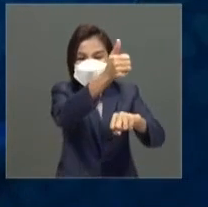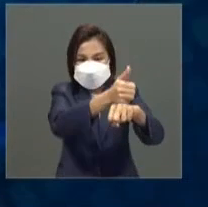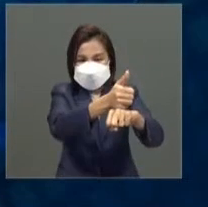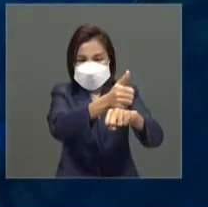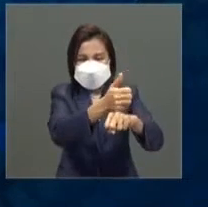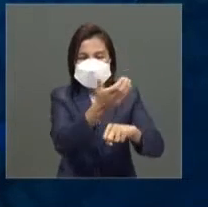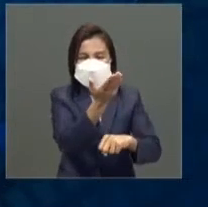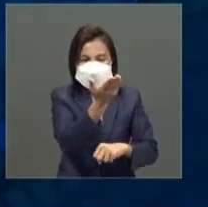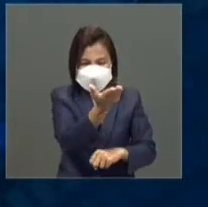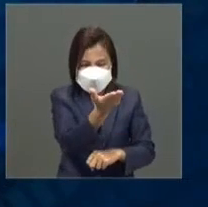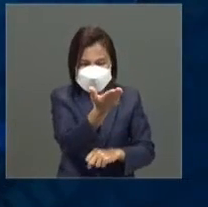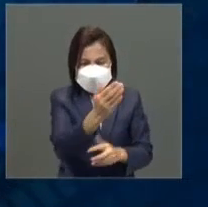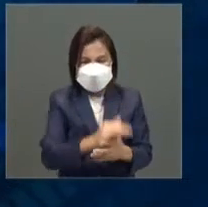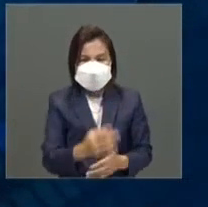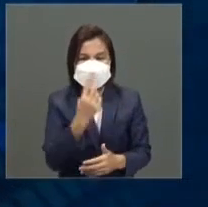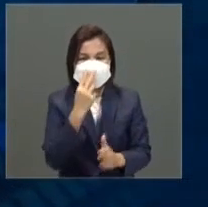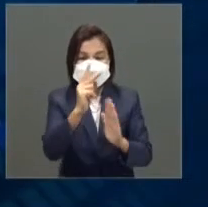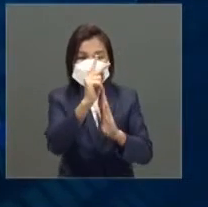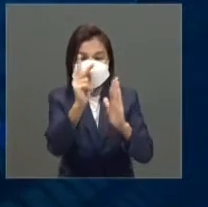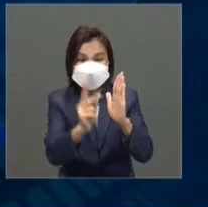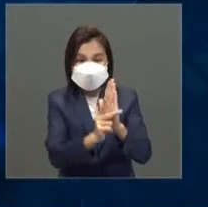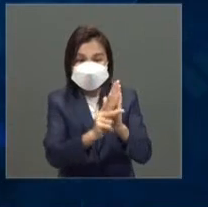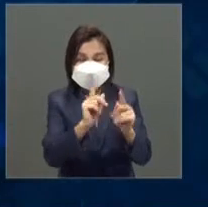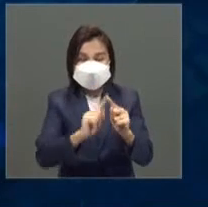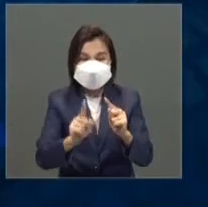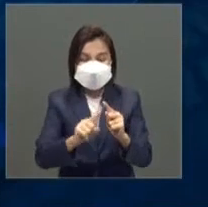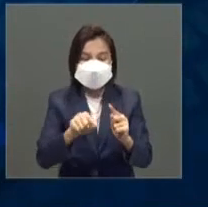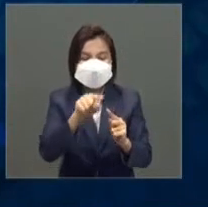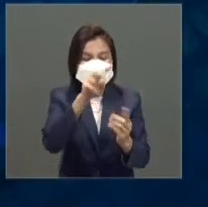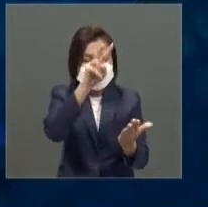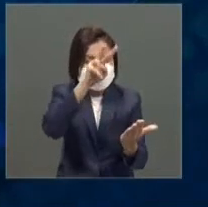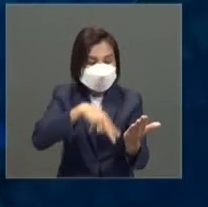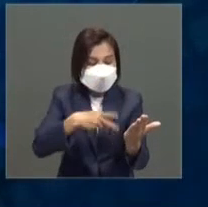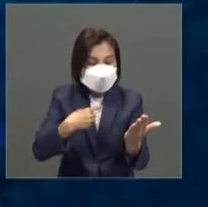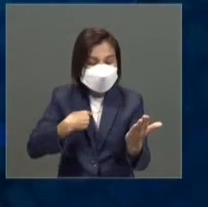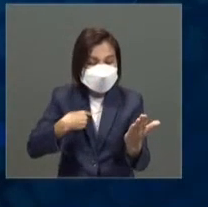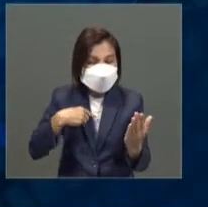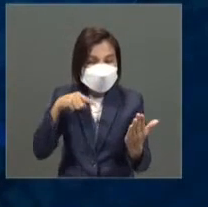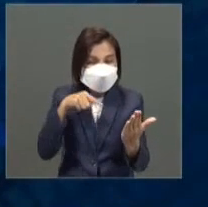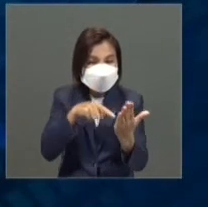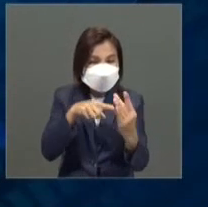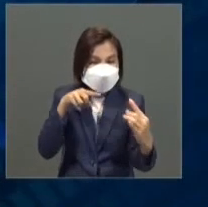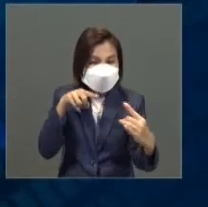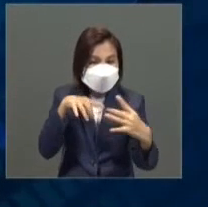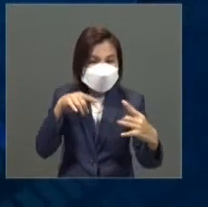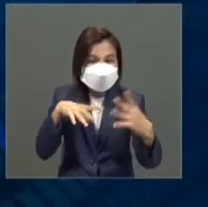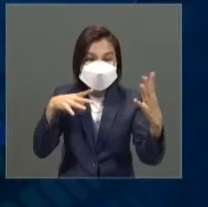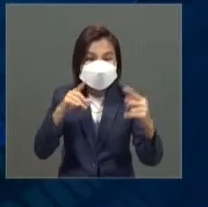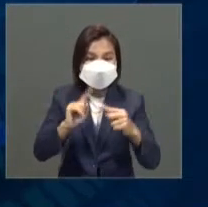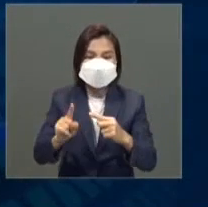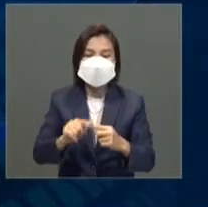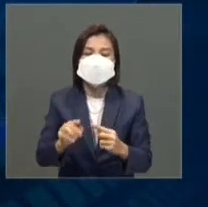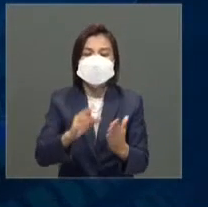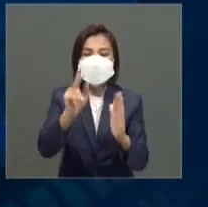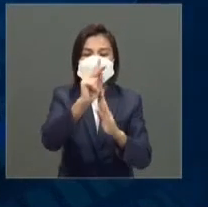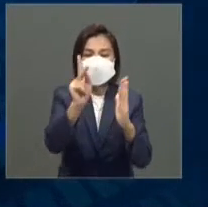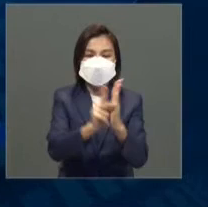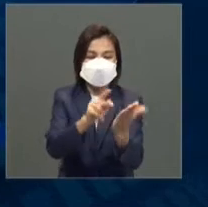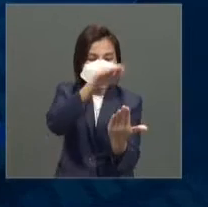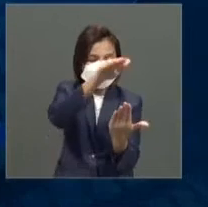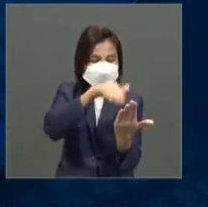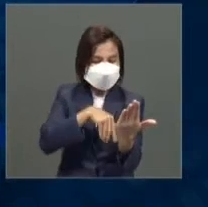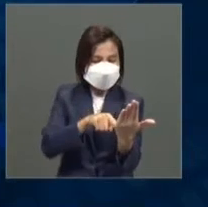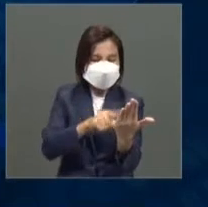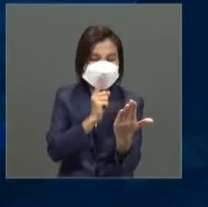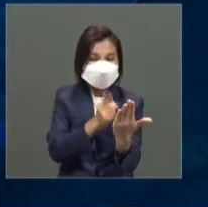ดูในเรื่องของหลักเกณฑ์แล้วก็มีการส่งเข้ามาได้ครับขอยืนยันครับถ้าตรงตามหลักเกณฑ์แล้วก็สามารถที่จะได้รับฉีดครบ